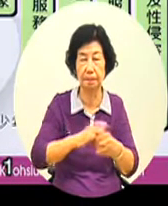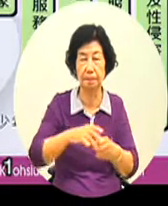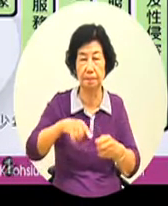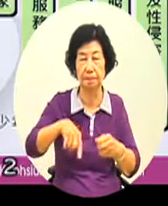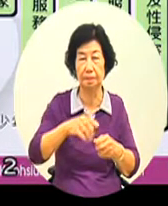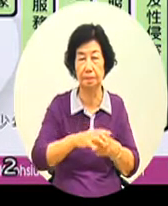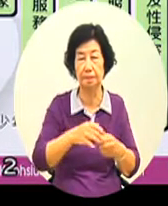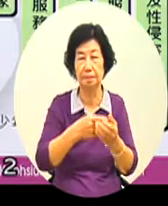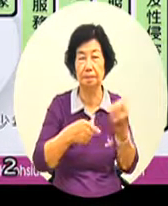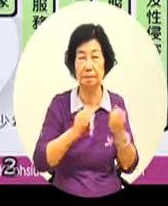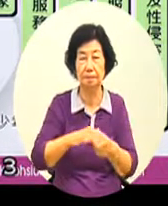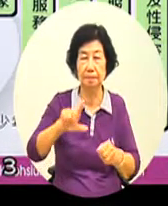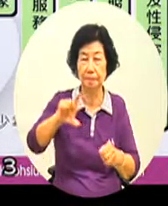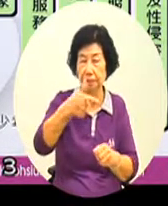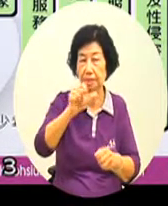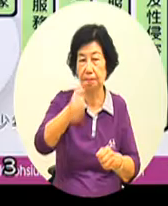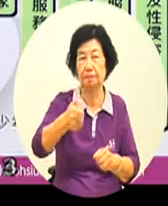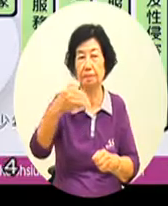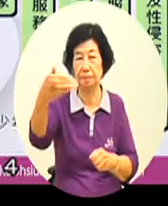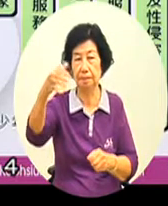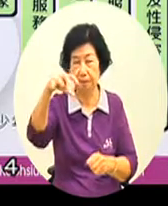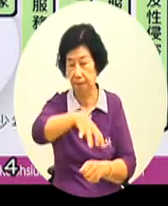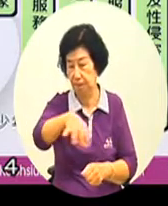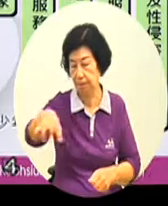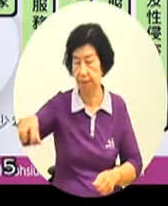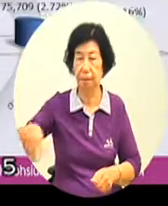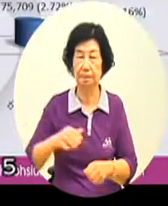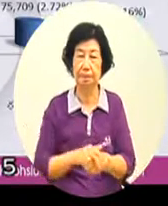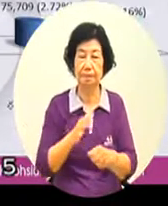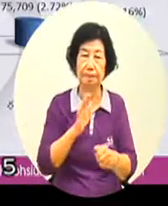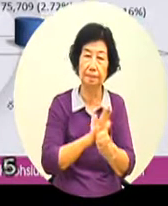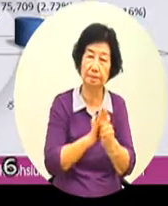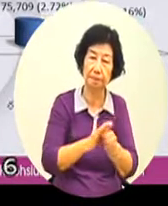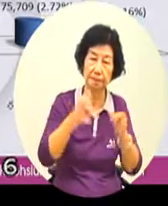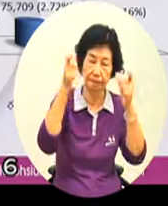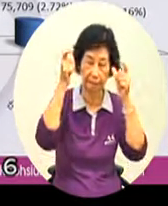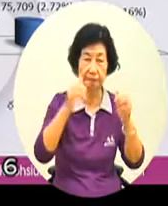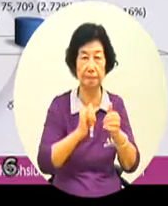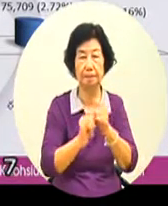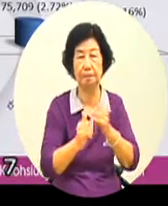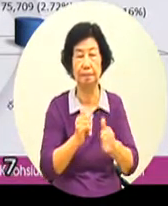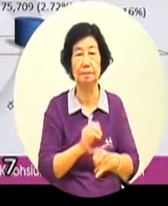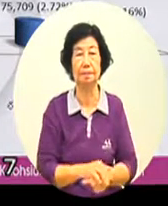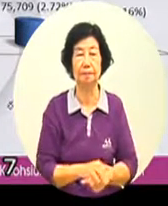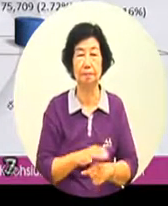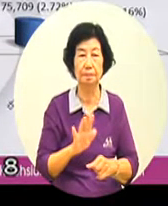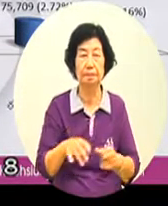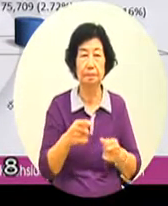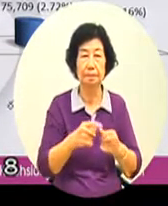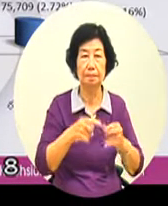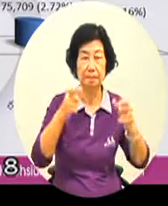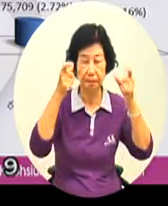处，我们希望可以在地来服务所有的市民。我们目前全市的人口超